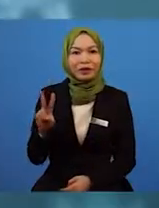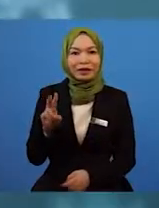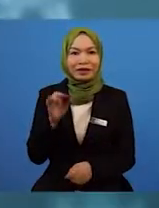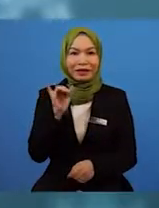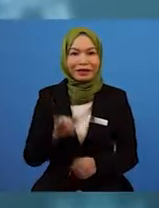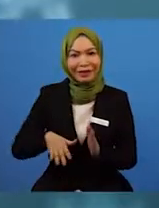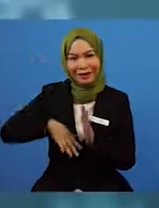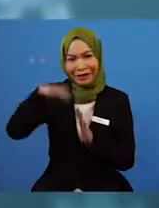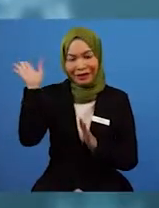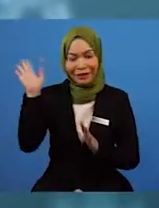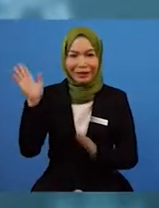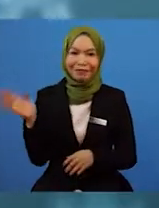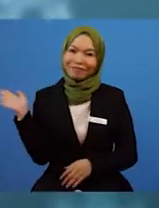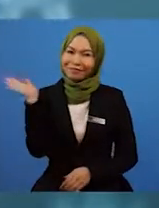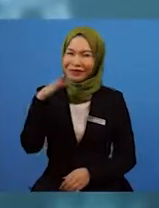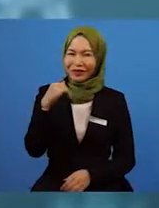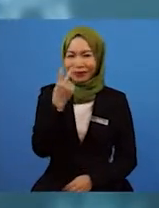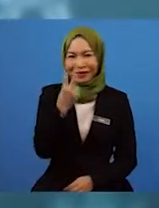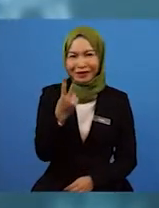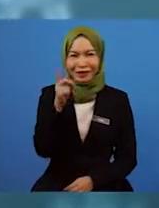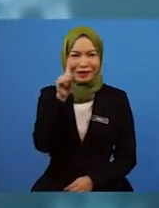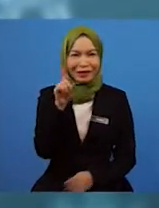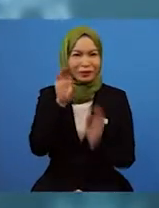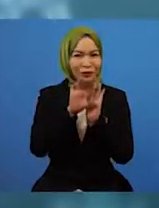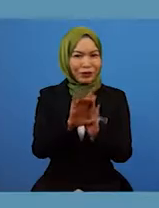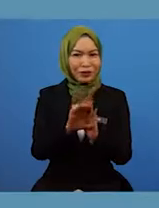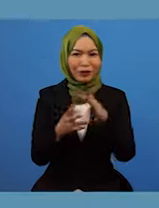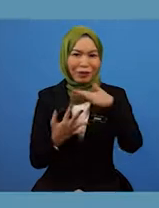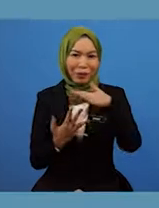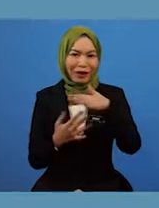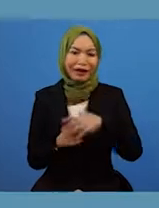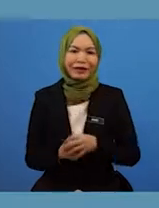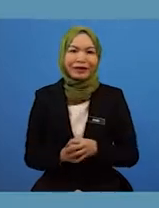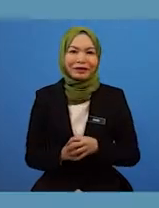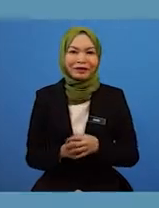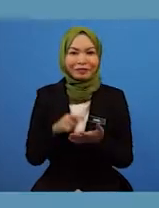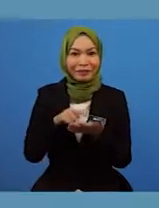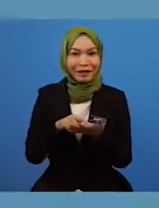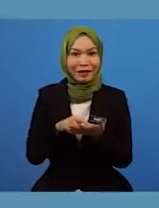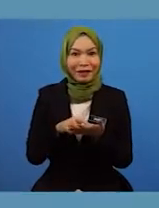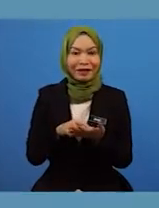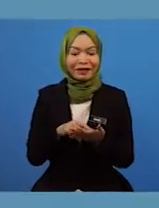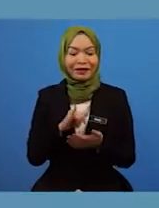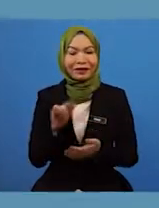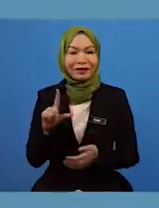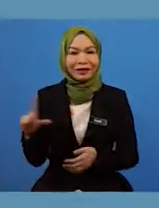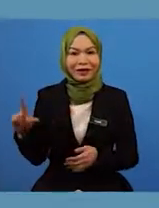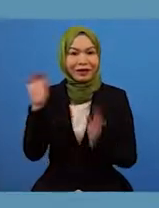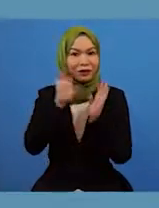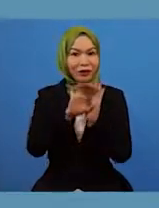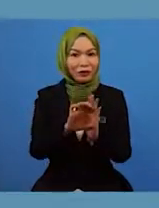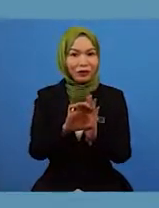Jom kita lihat satu contoh tindak balas pembakaran. Ini adalah satu contoh tindak